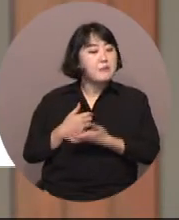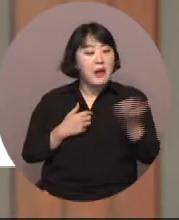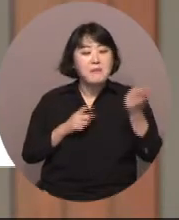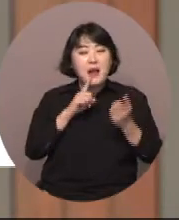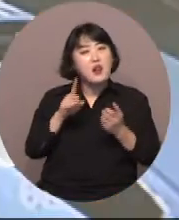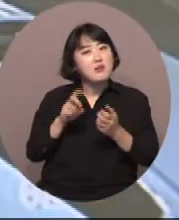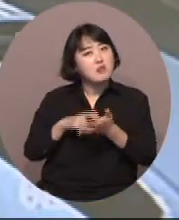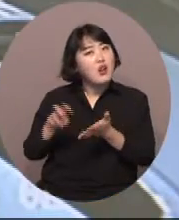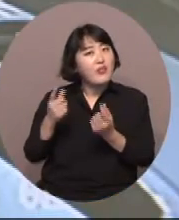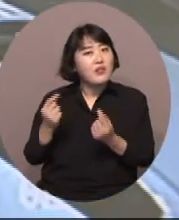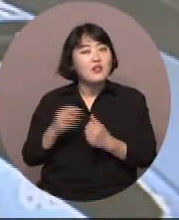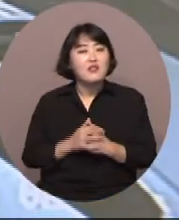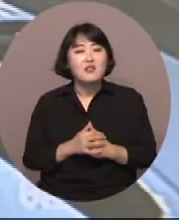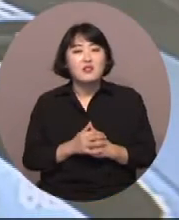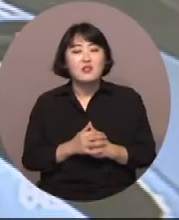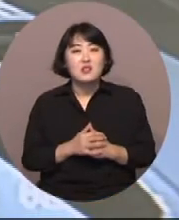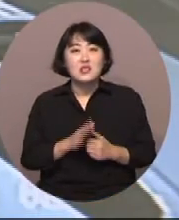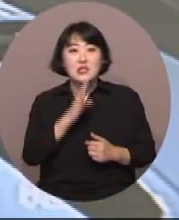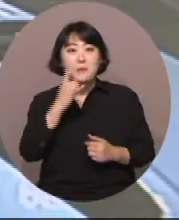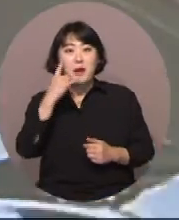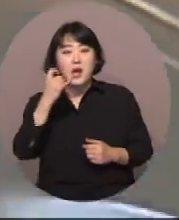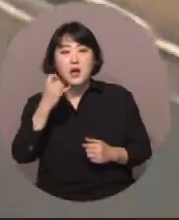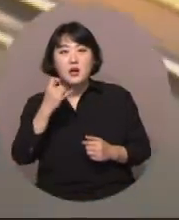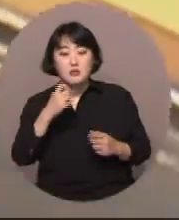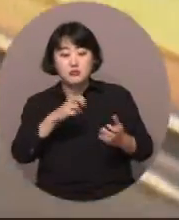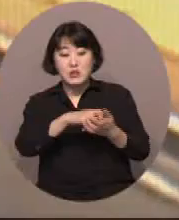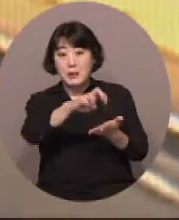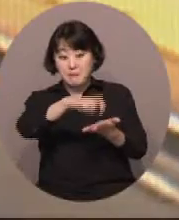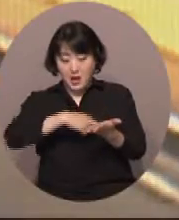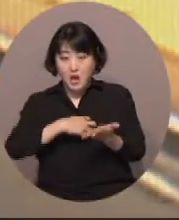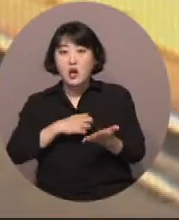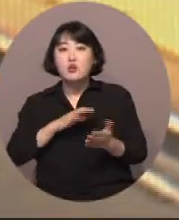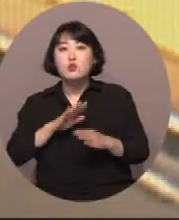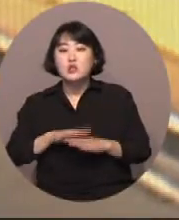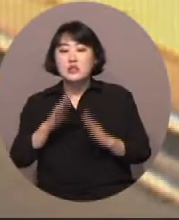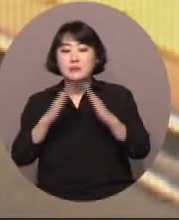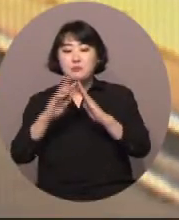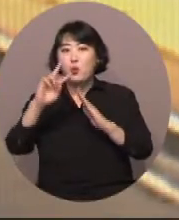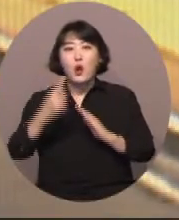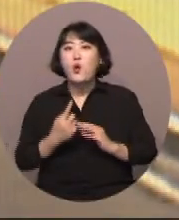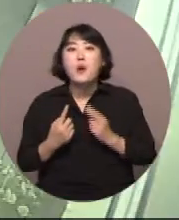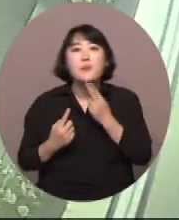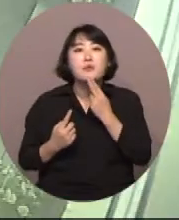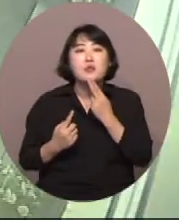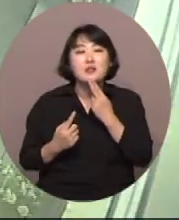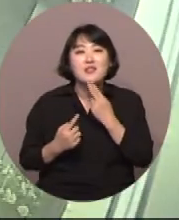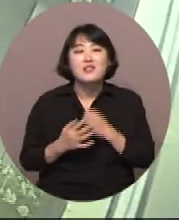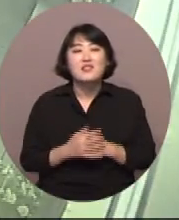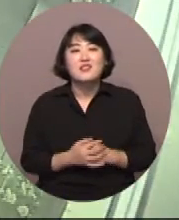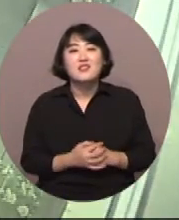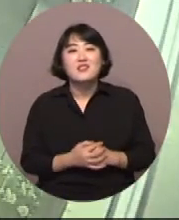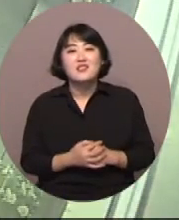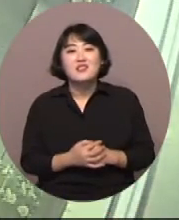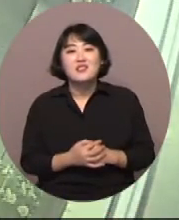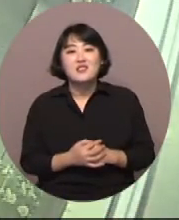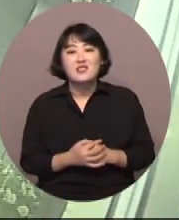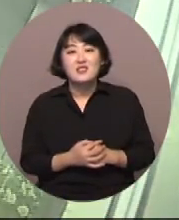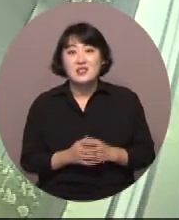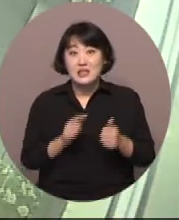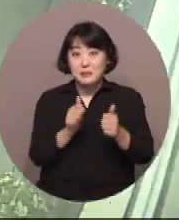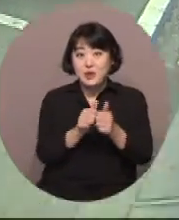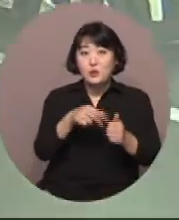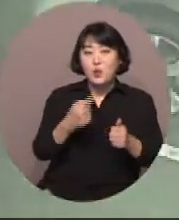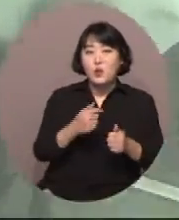모르겠네. 친모는 남성에게 문자 메시지를 받고도 집에 돌아가지 않았던 것으로 확인됐습니다. 이 남성